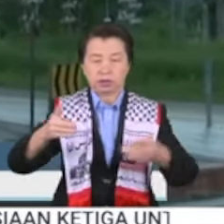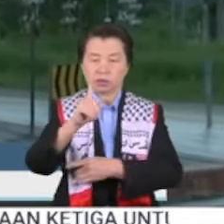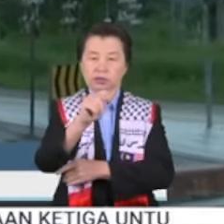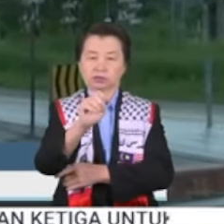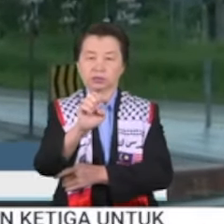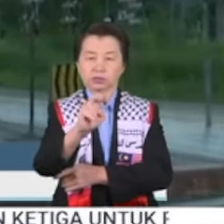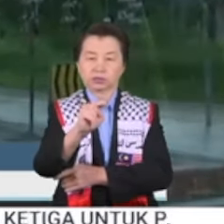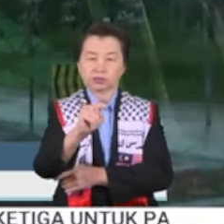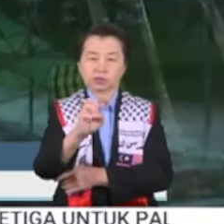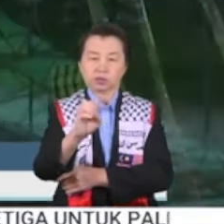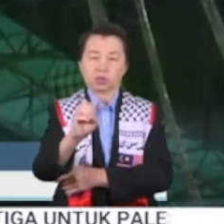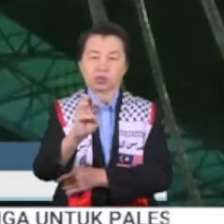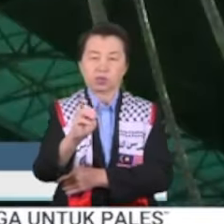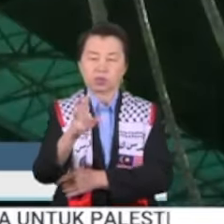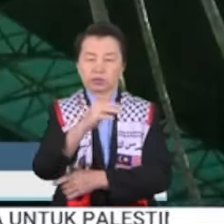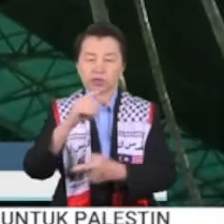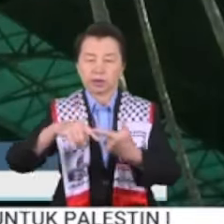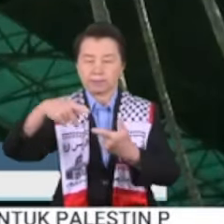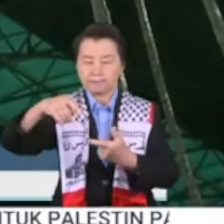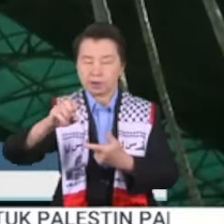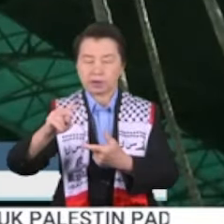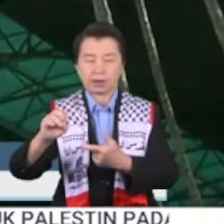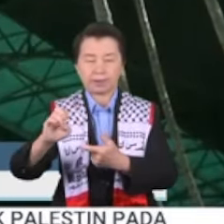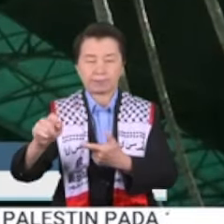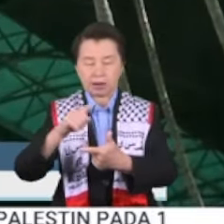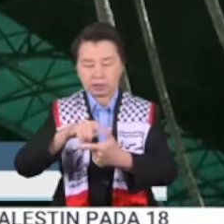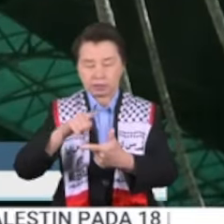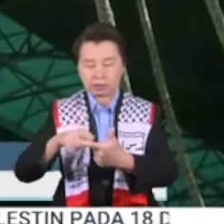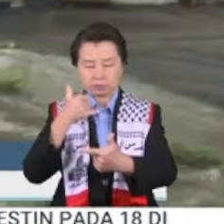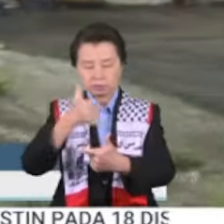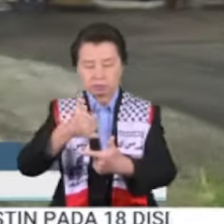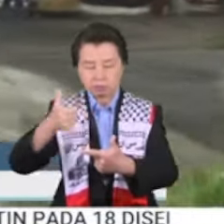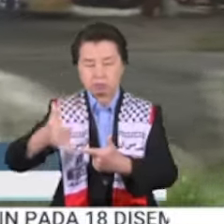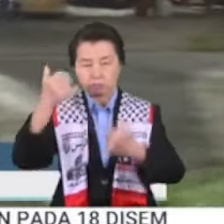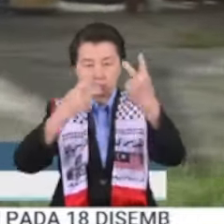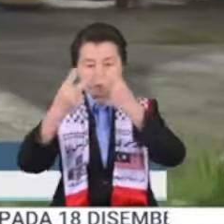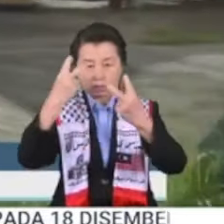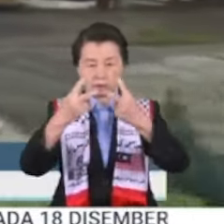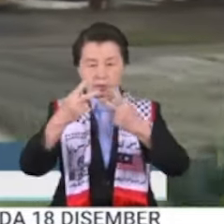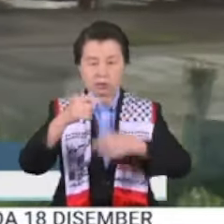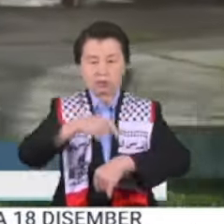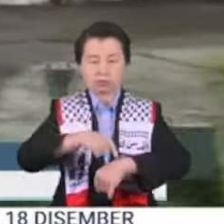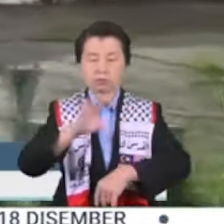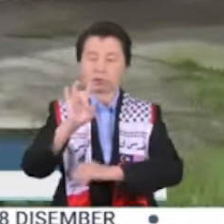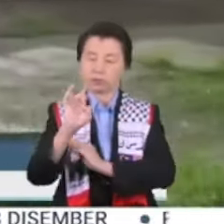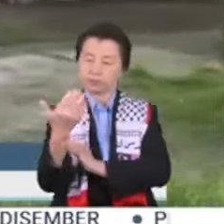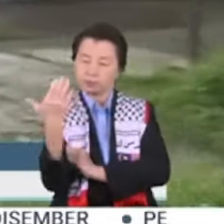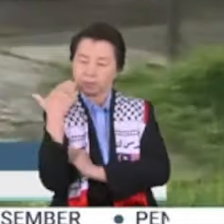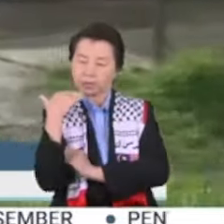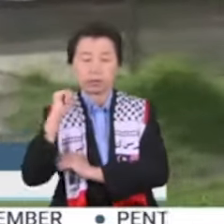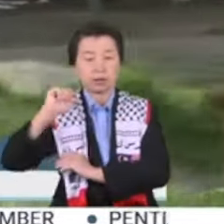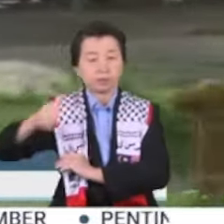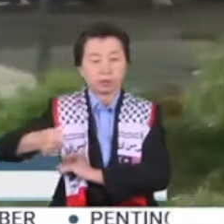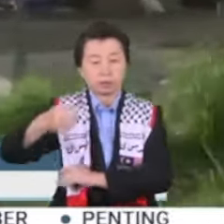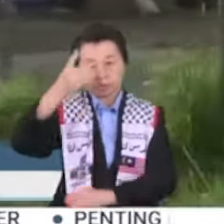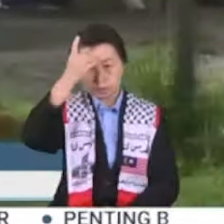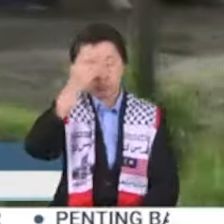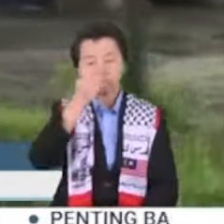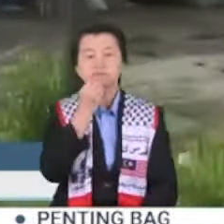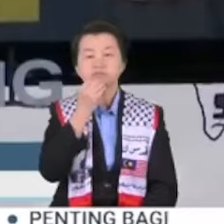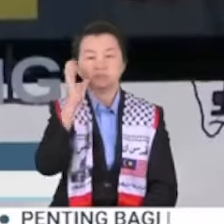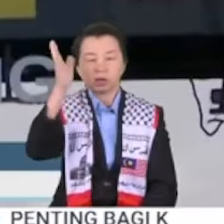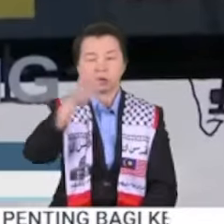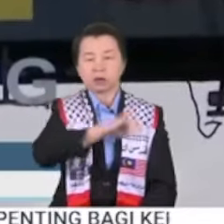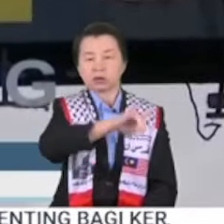dan Penampang menjadi tumpuan lawatan Perdana Menteri kali ini. Seawal 8 pagi esok, Datuk Seri Anwar